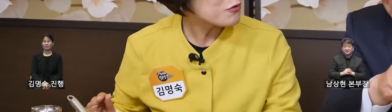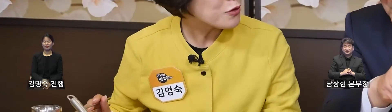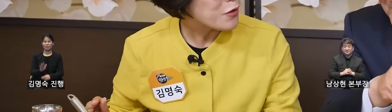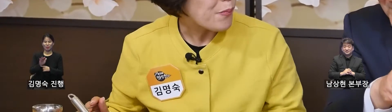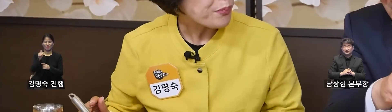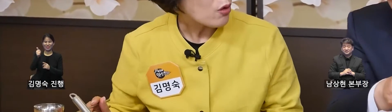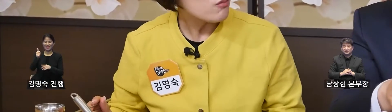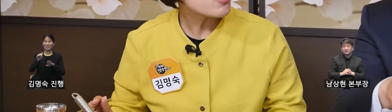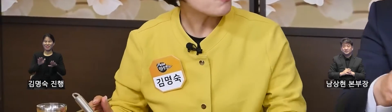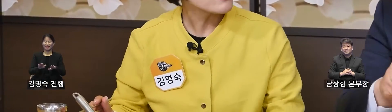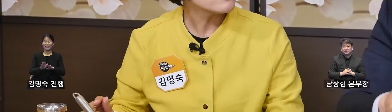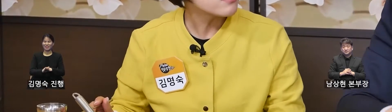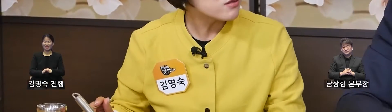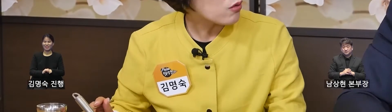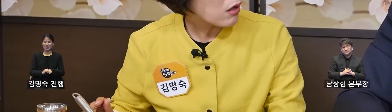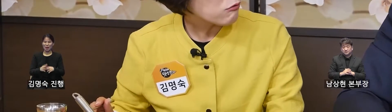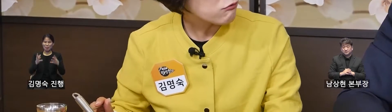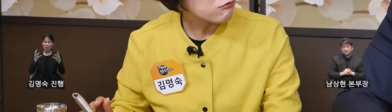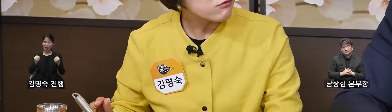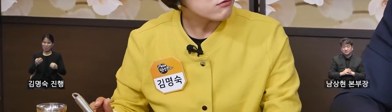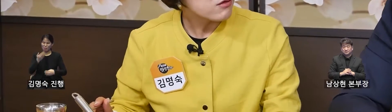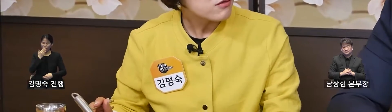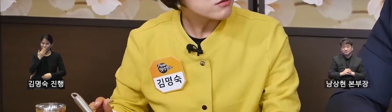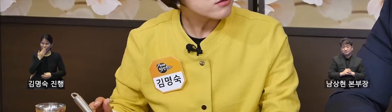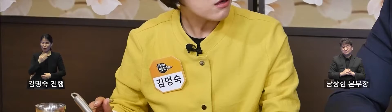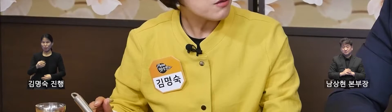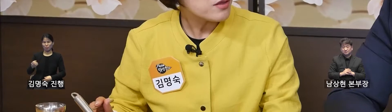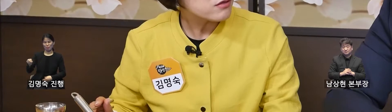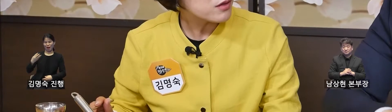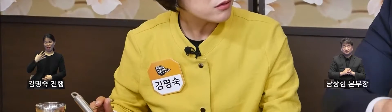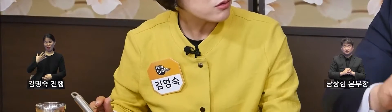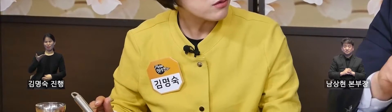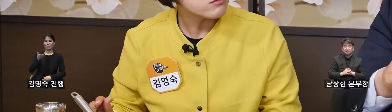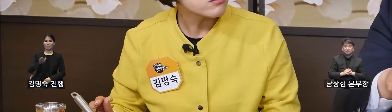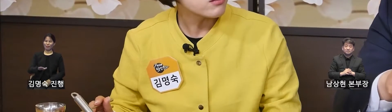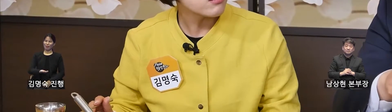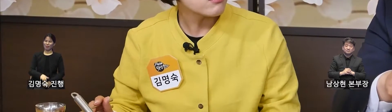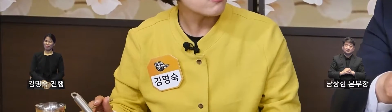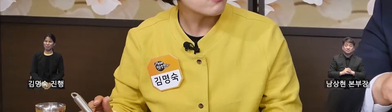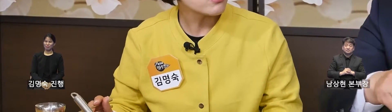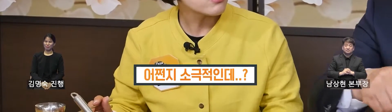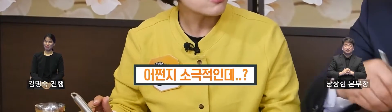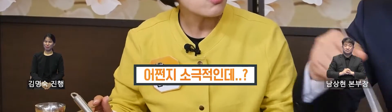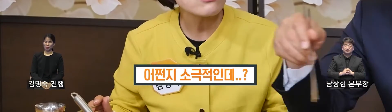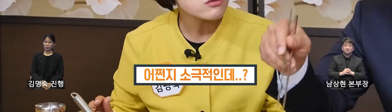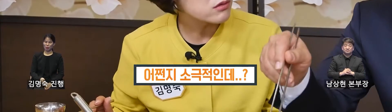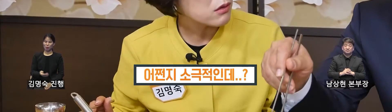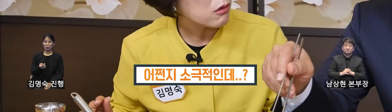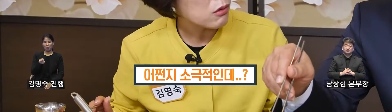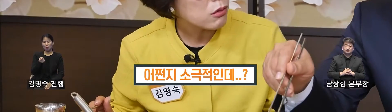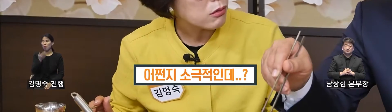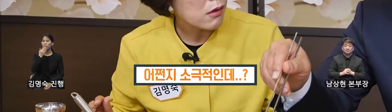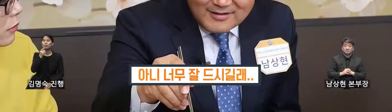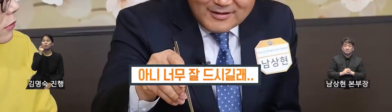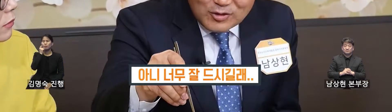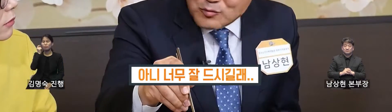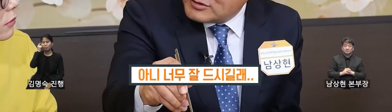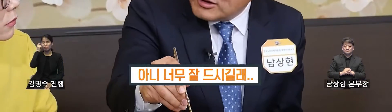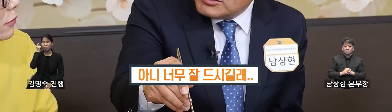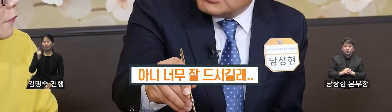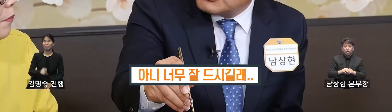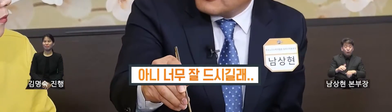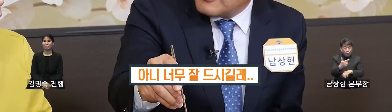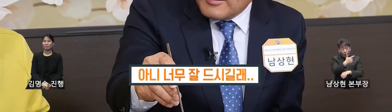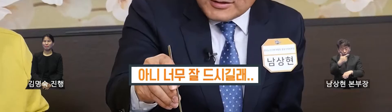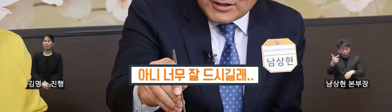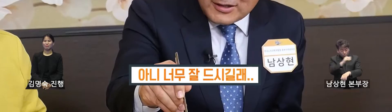본부장이 오늘 네. 엄청 많이 드실 거라고 그렇게 아까 말씀하신 것 같은데 네네. 이렇게 소극적이세요. 아, 너무